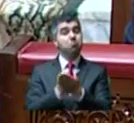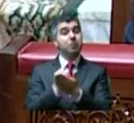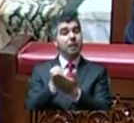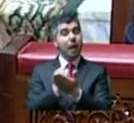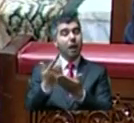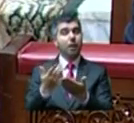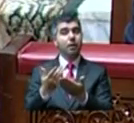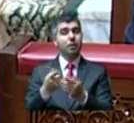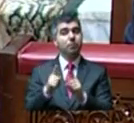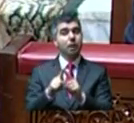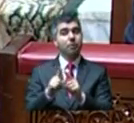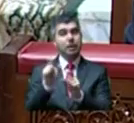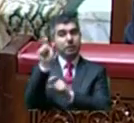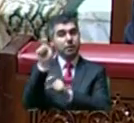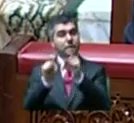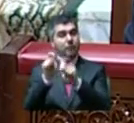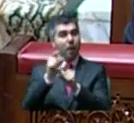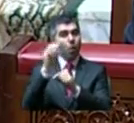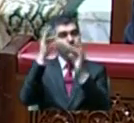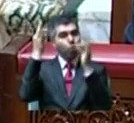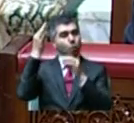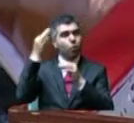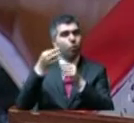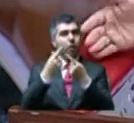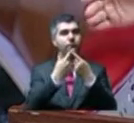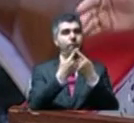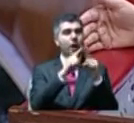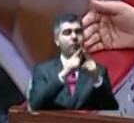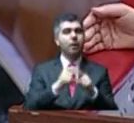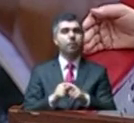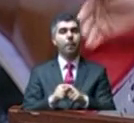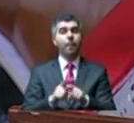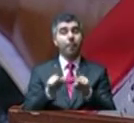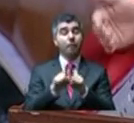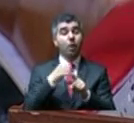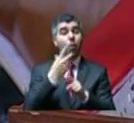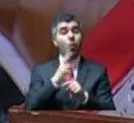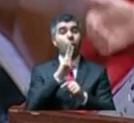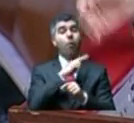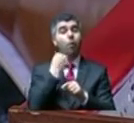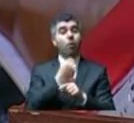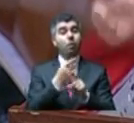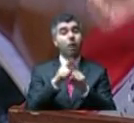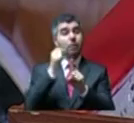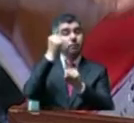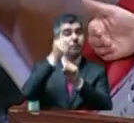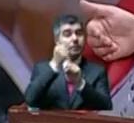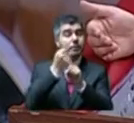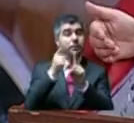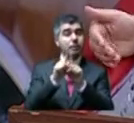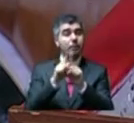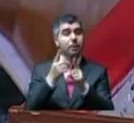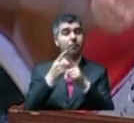وهذه المباريات يتقدم إليها الدكاترة من مختلف التخصصات. طبعا كنأكد بأن الحكومة بذلت مجهود استثنائي لتوفير مناصب